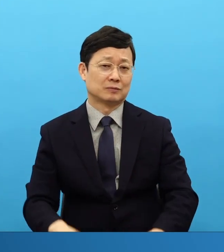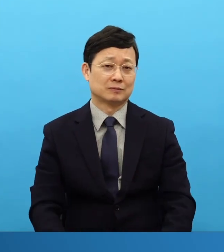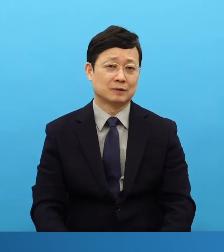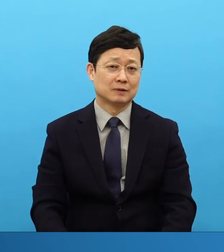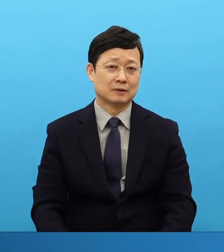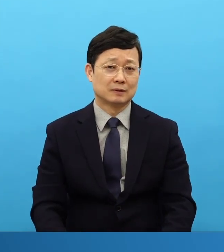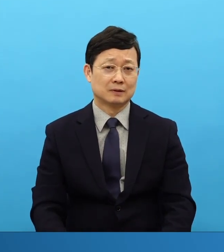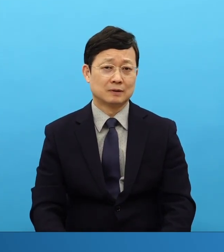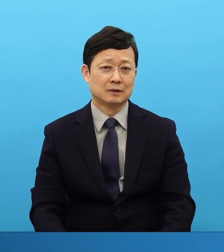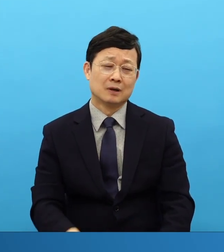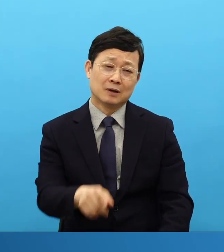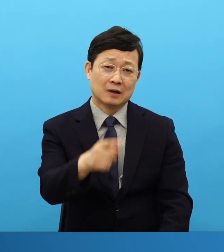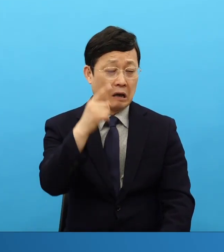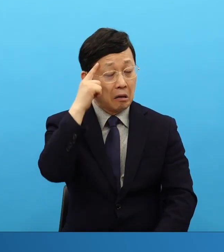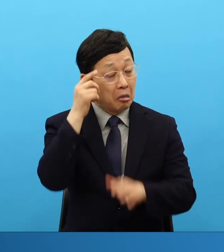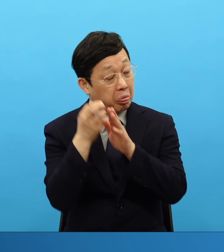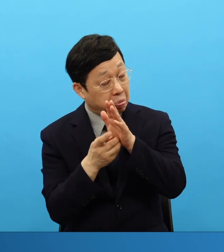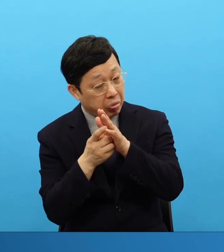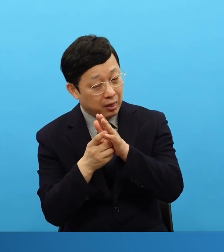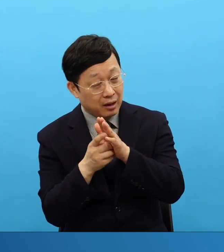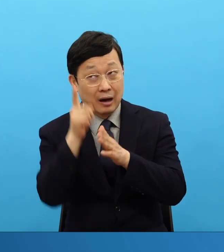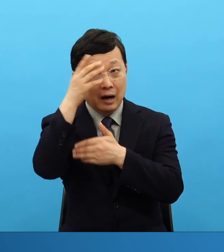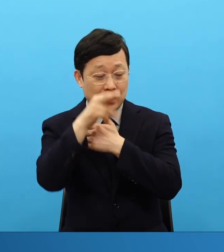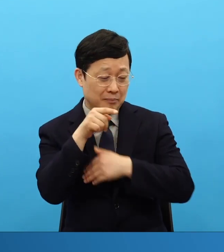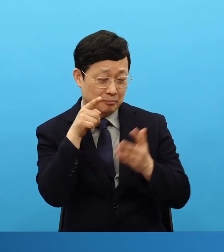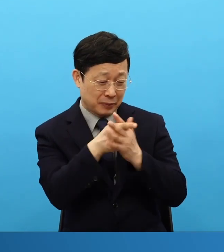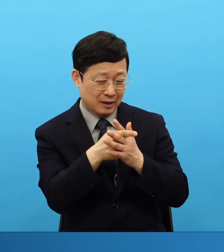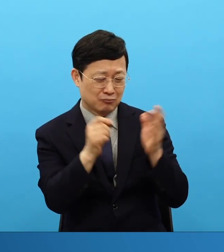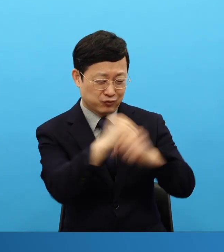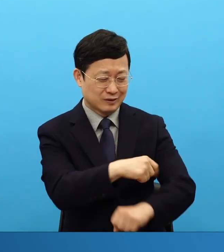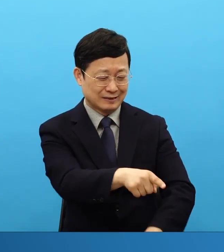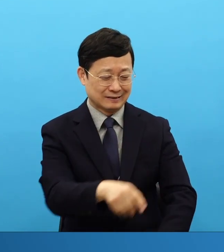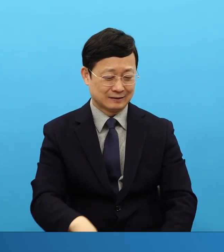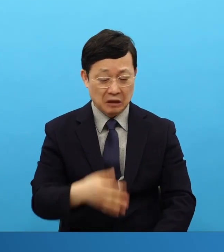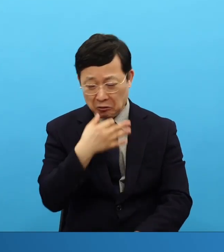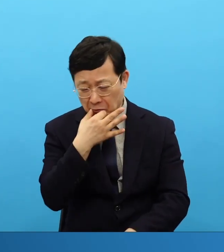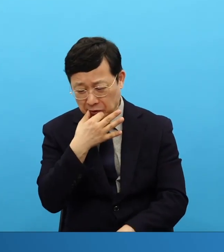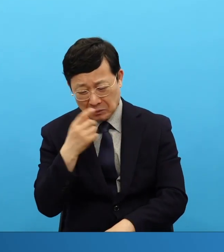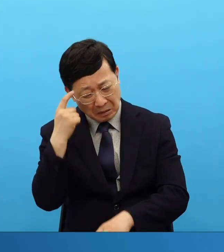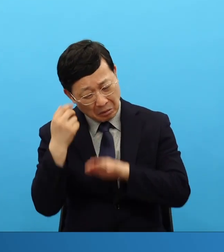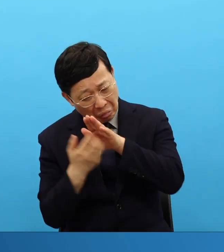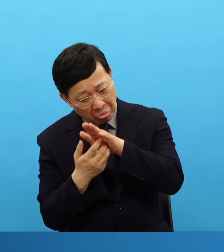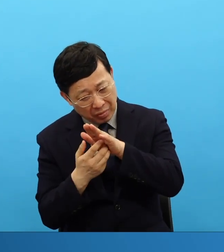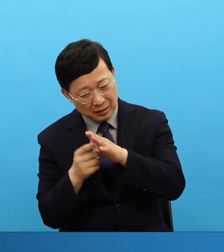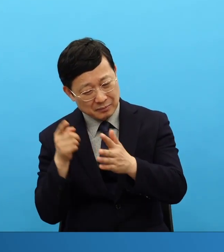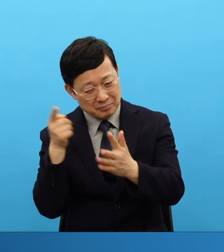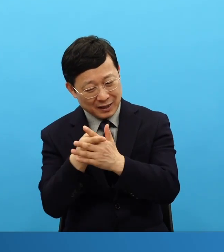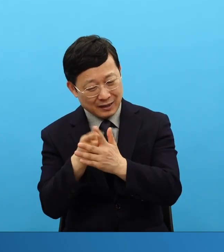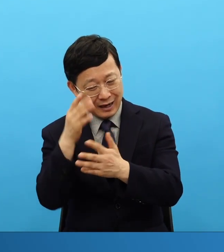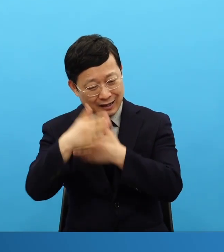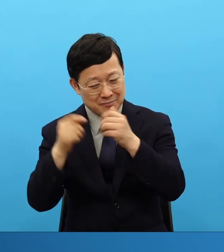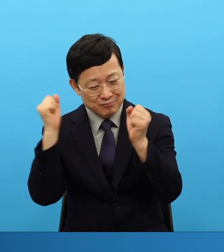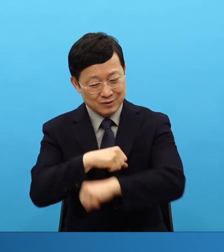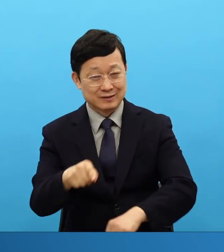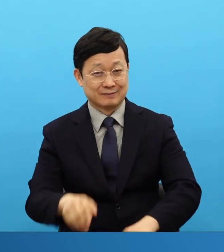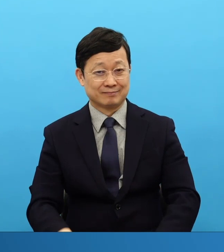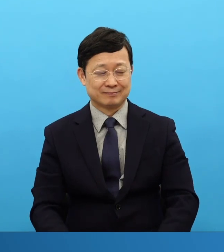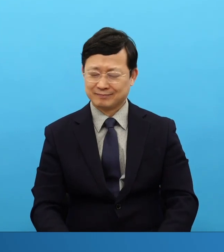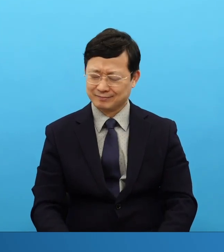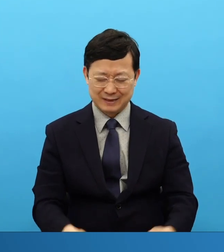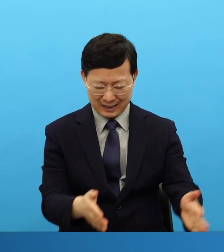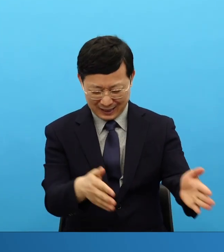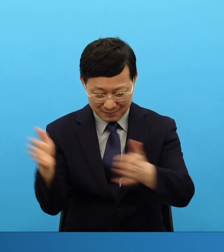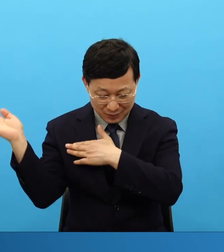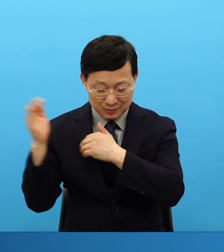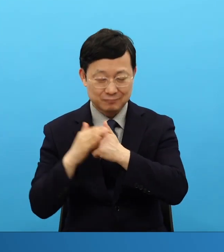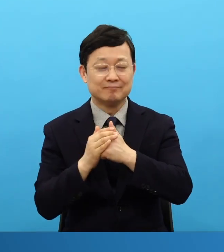잔머리 돌리다 또 무너뜨려요. And then you go and use your head and then with that you crumble everything down again. 안에 있습니다. 그거 살려고 우리는 가는